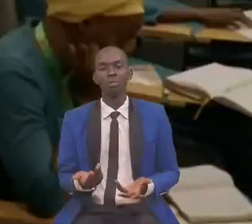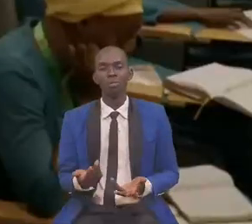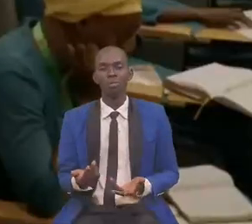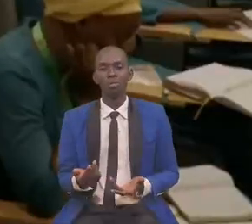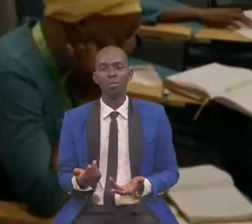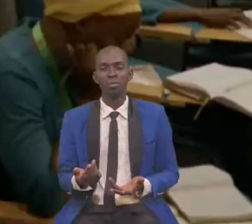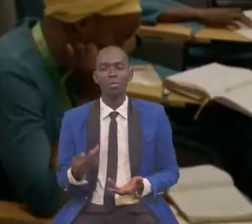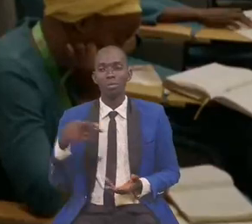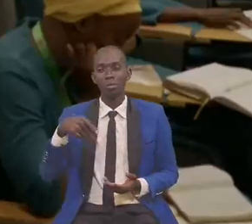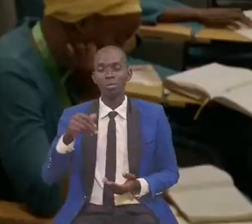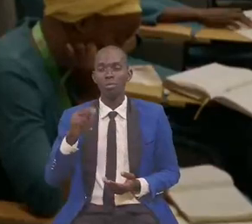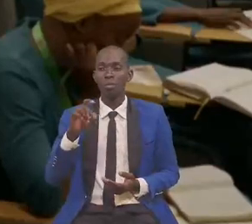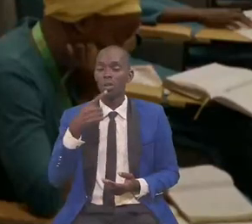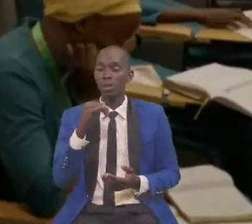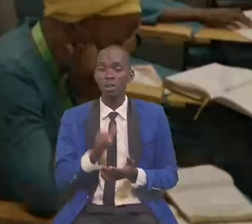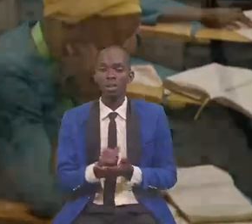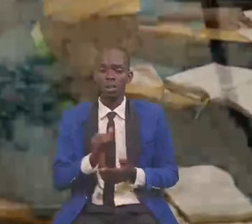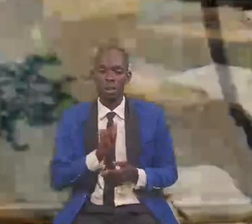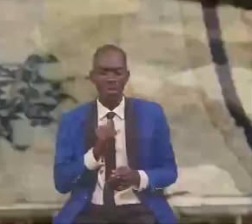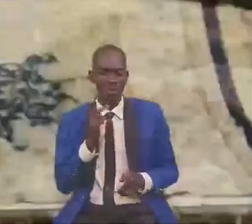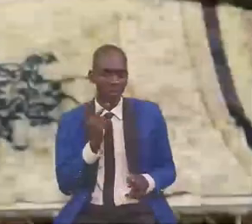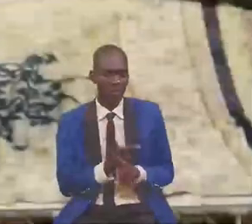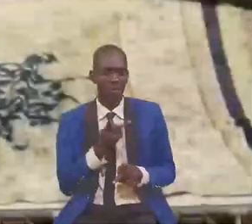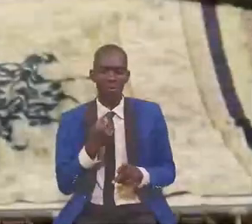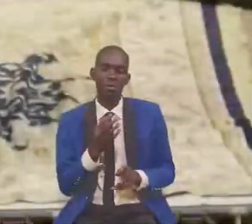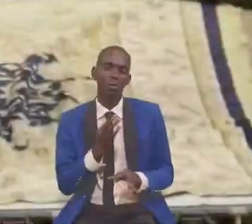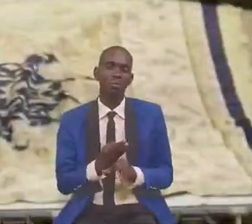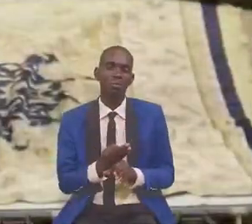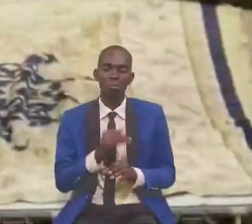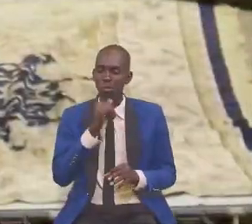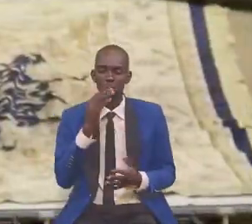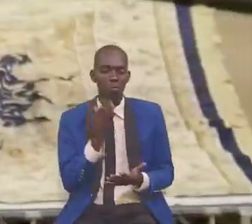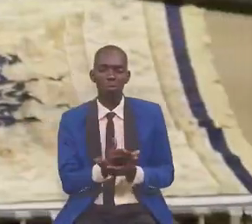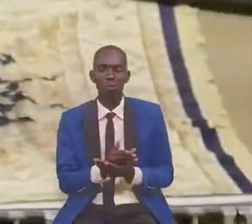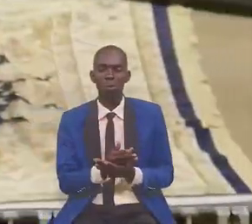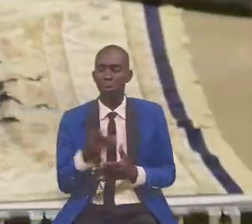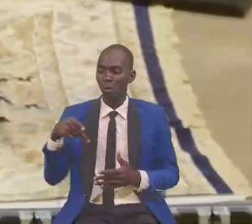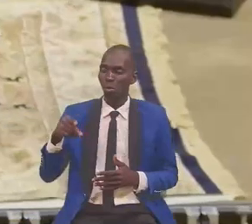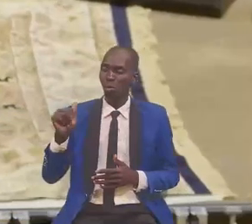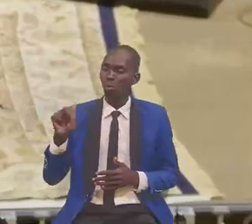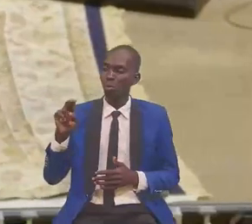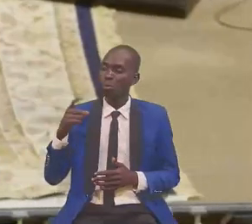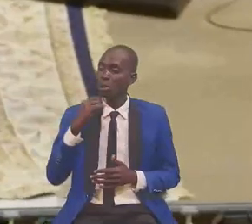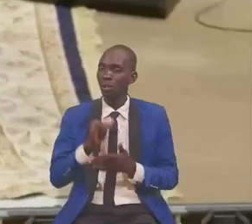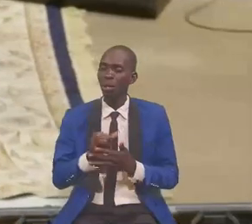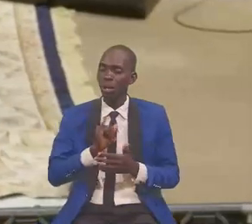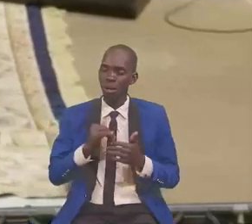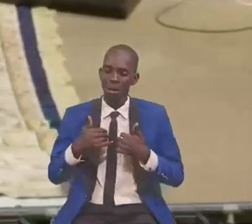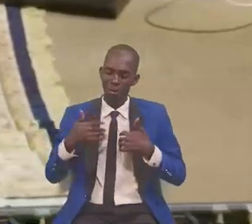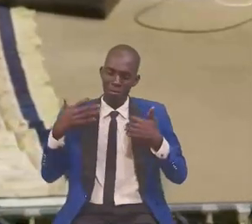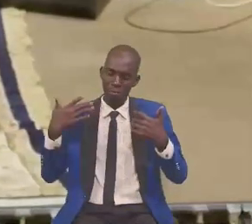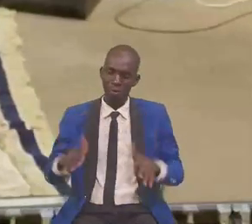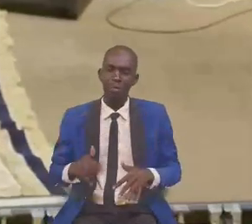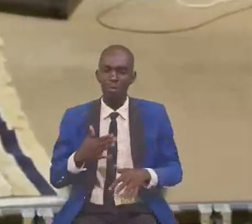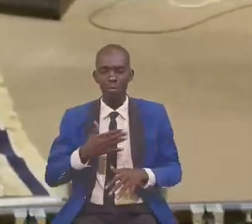Il dit, j'ai gardé la foi. Ils ne l'ont pas arrêté. Il dit, j'ai achevé la course.